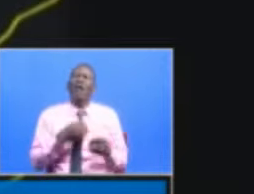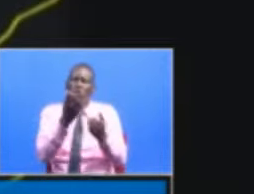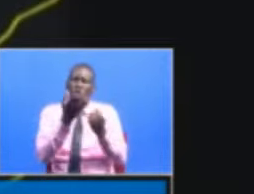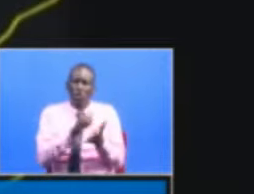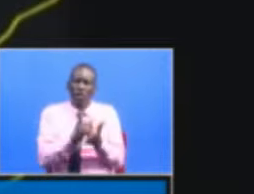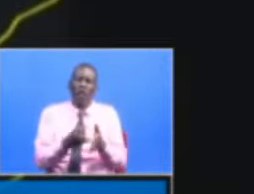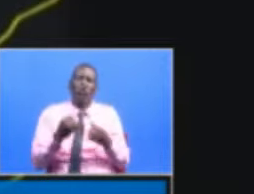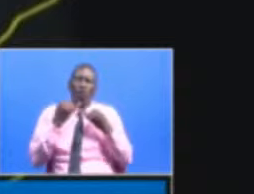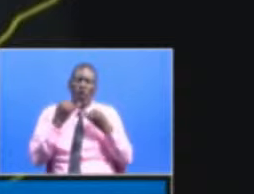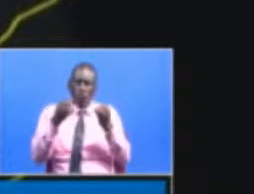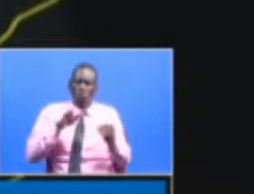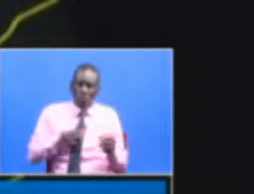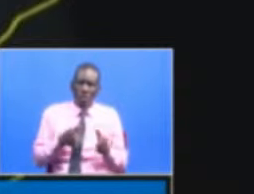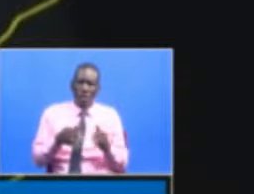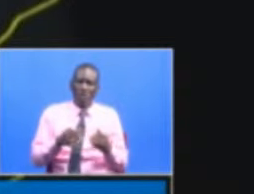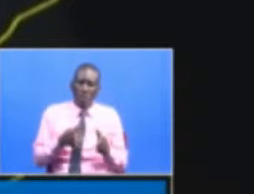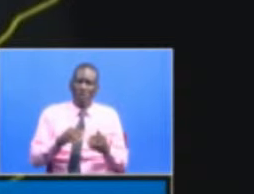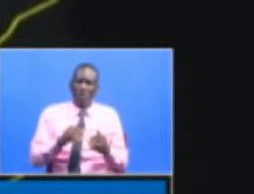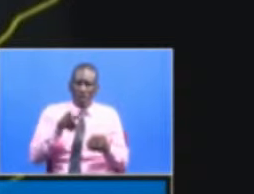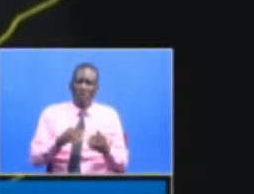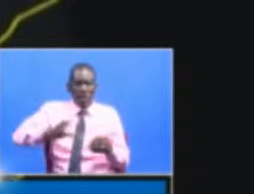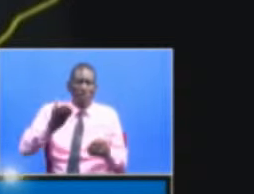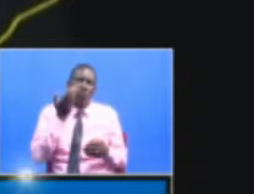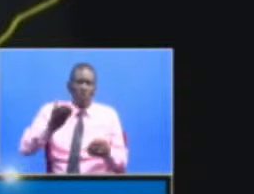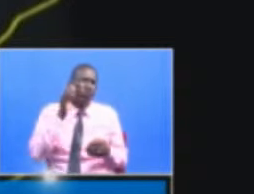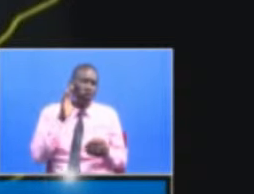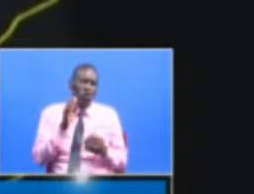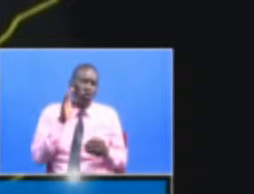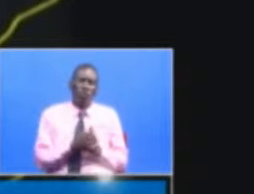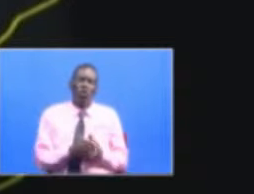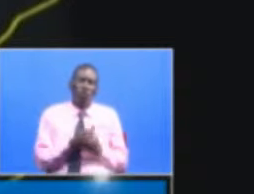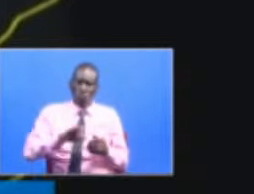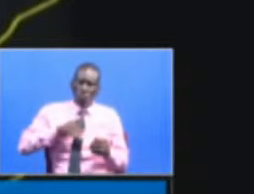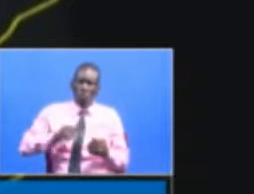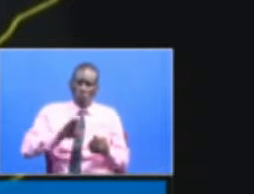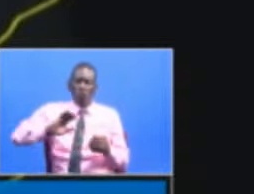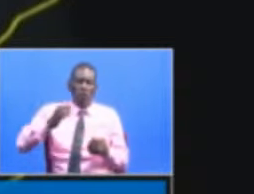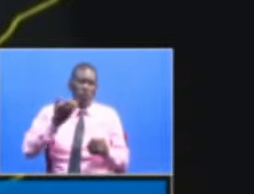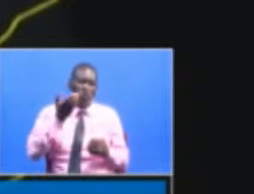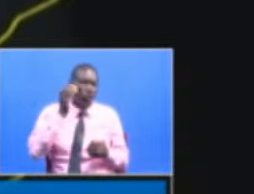Ningetaka kujulisha mama zetu wote katika kaunti yetu tukufu ya Isiolo kwamba